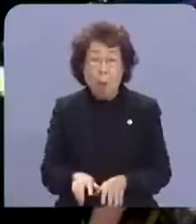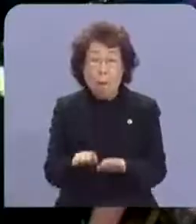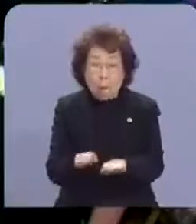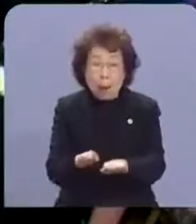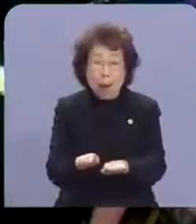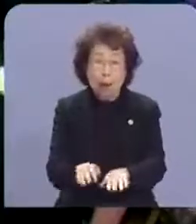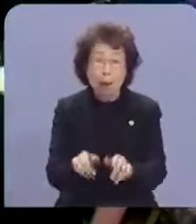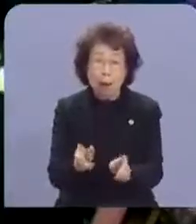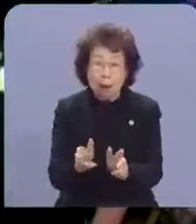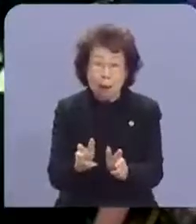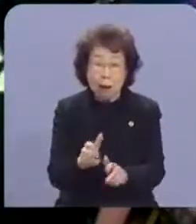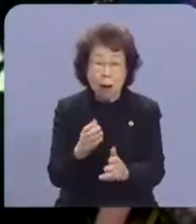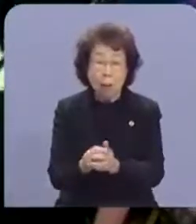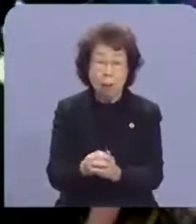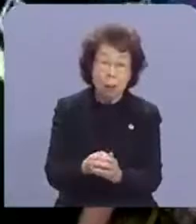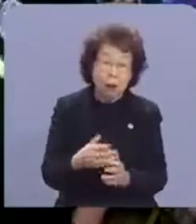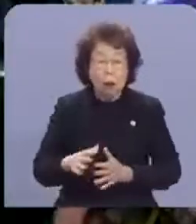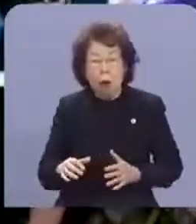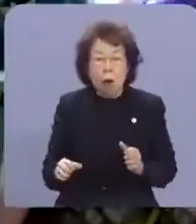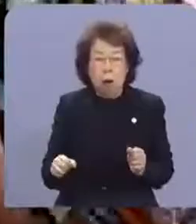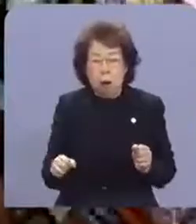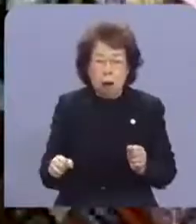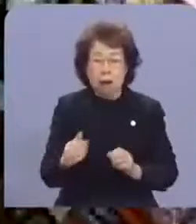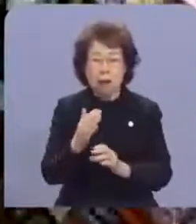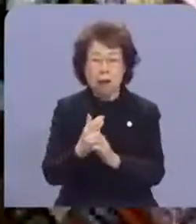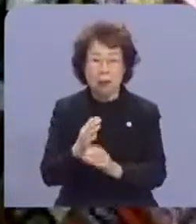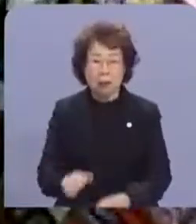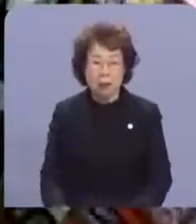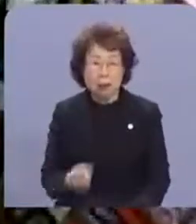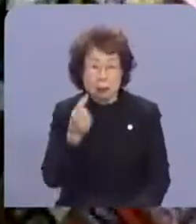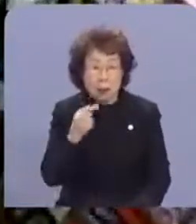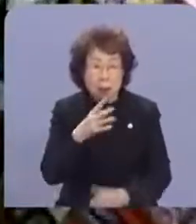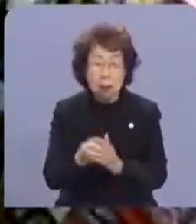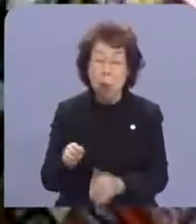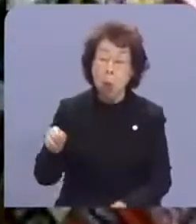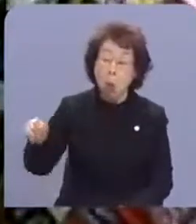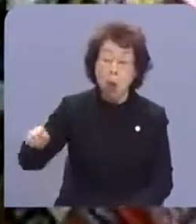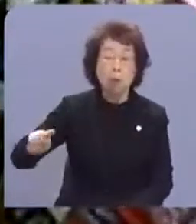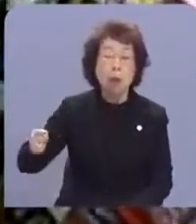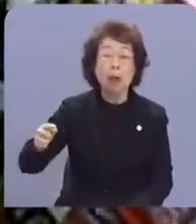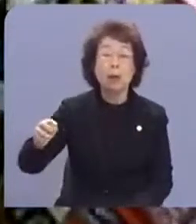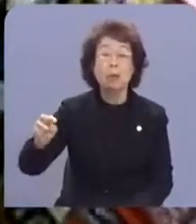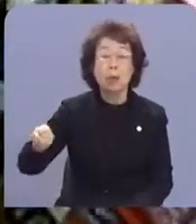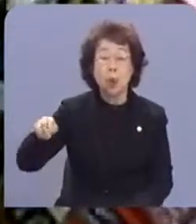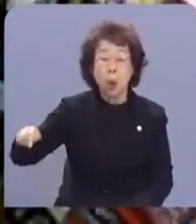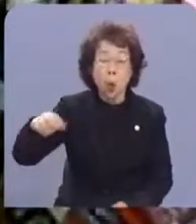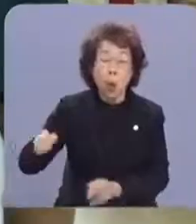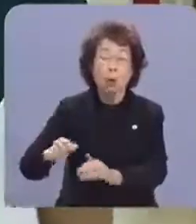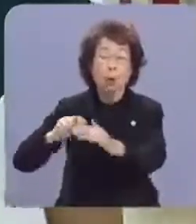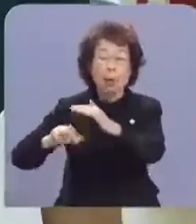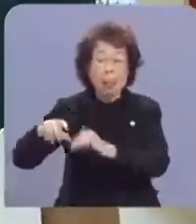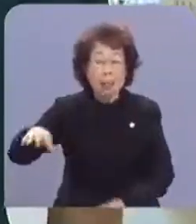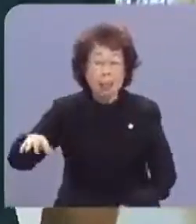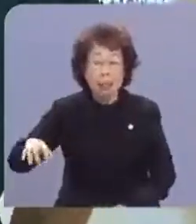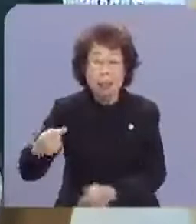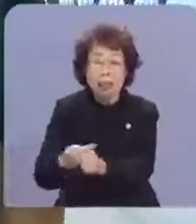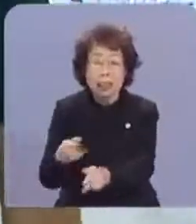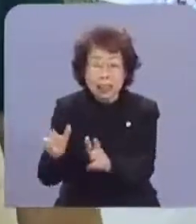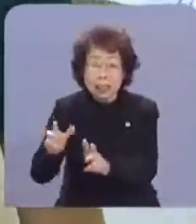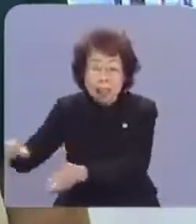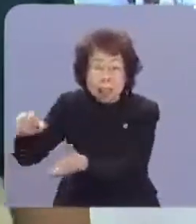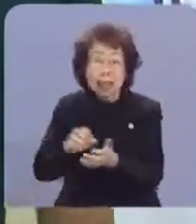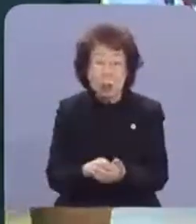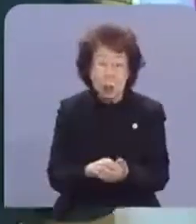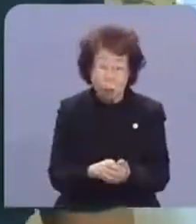패드를 붙여 작동시키자 환자의 몸이 반응합니다 경찰관이 100m 떨어진 도시철도 역사에 있던 자동심장 충격기를